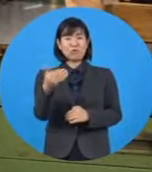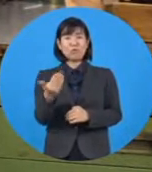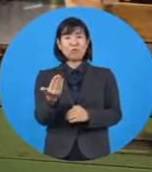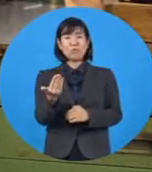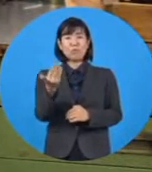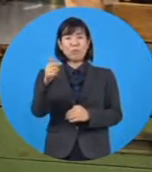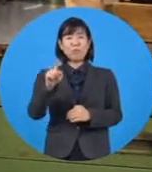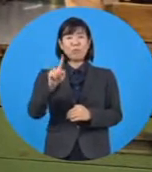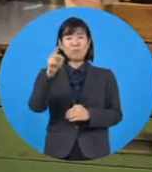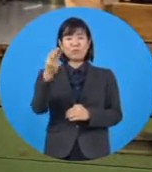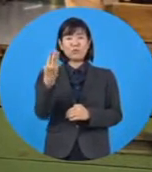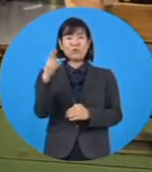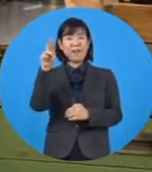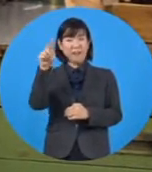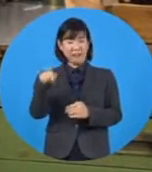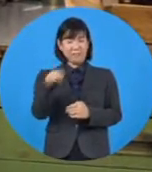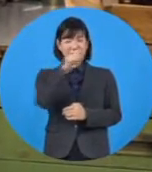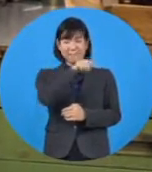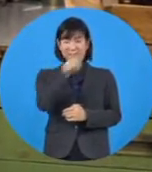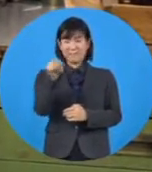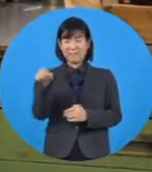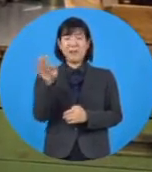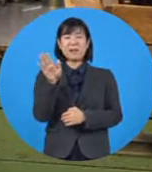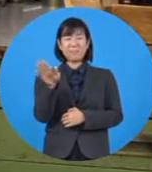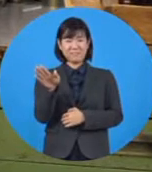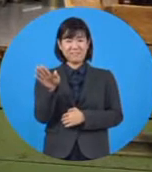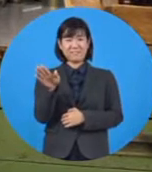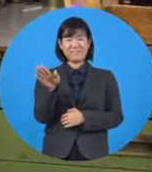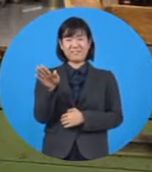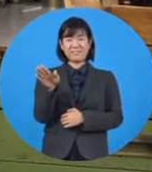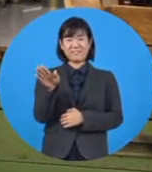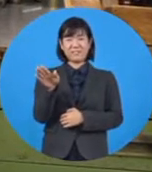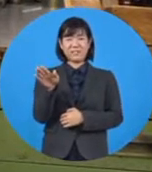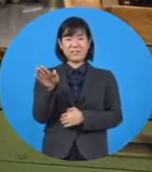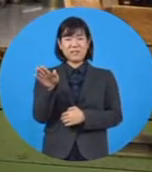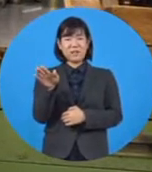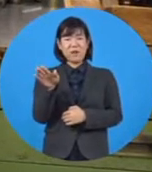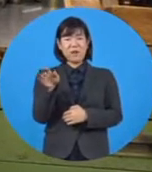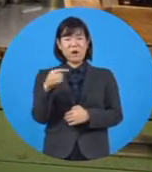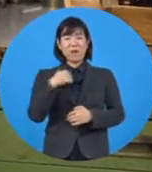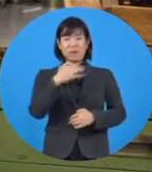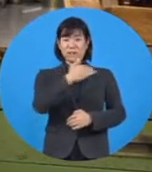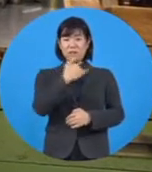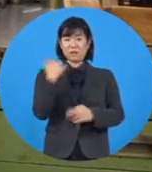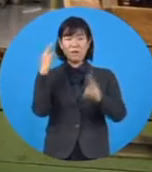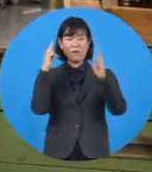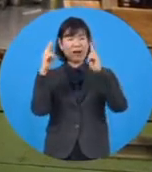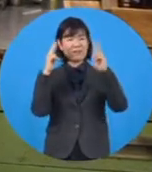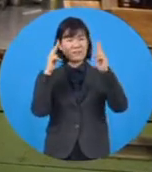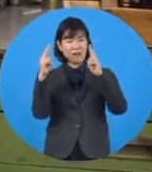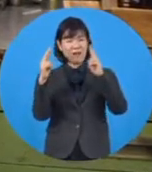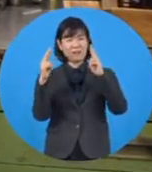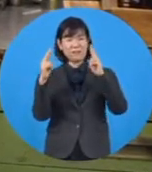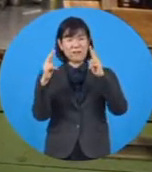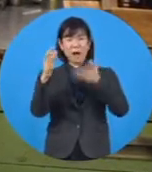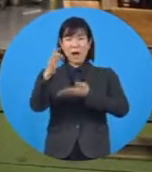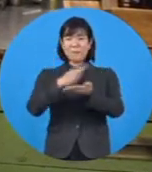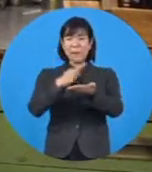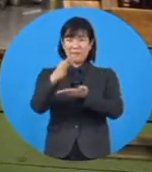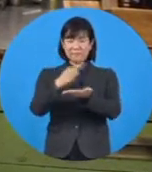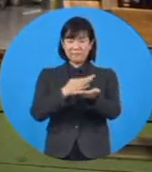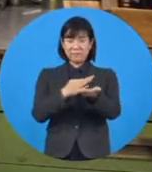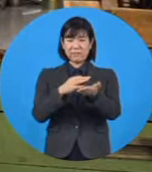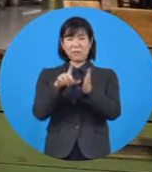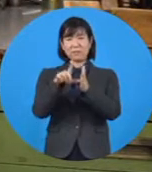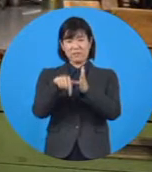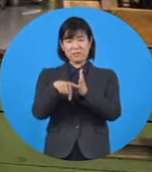なそのジャンルでこうサキサフォン使われる場面があるわけですけども、今まで私たちがつけて販売